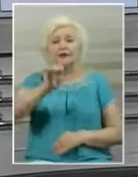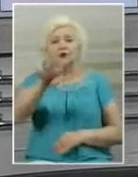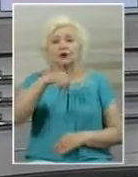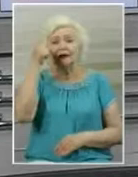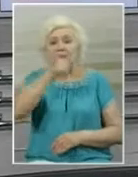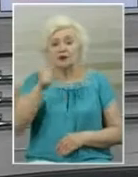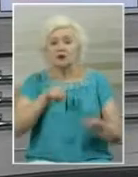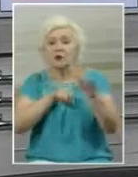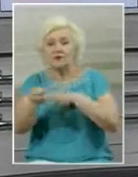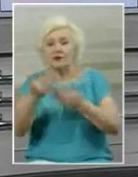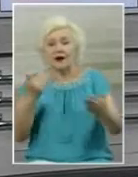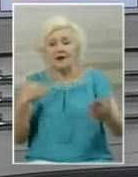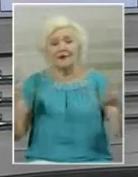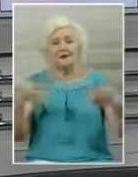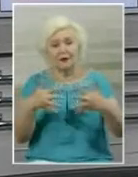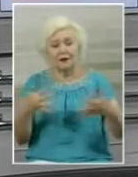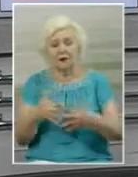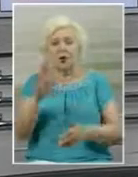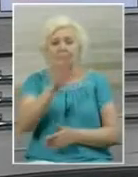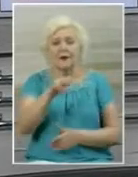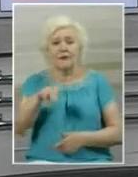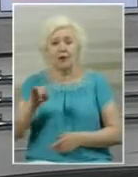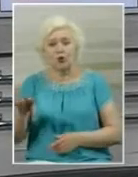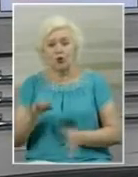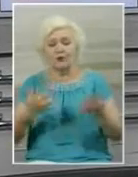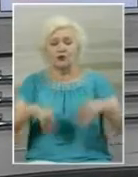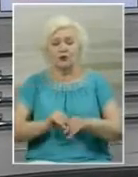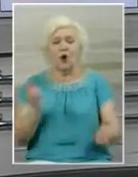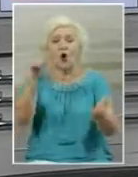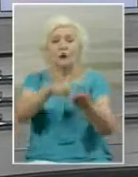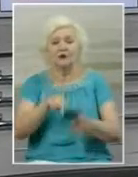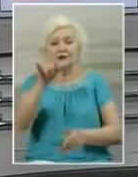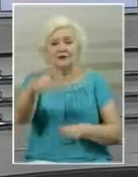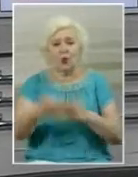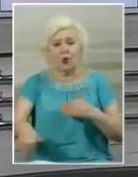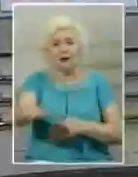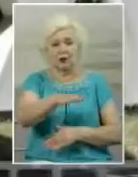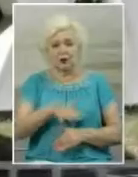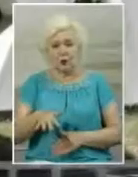року, втікаючи від війни, Віктор Петров з родиною опинився у Херсоні.